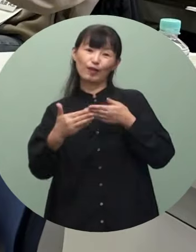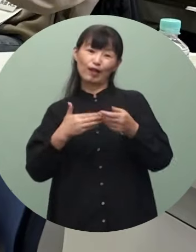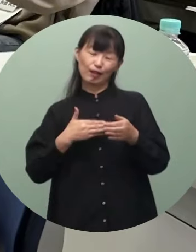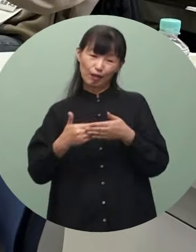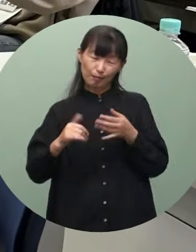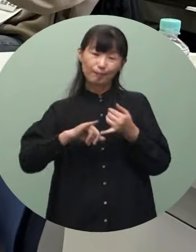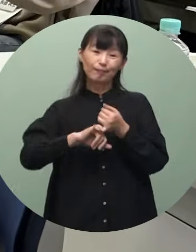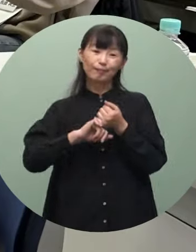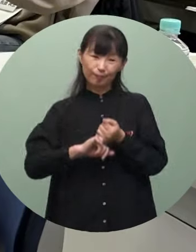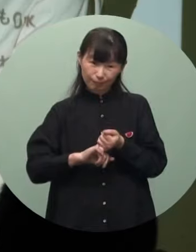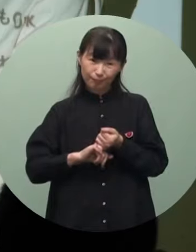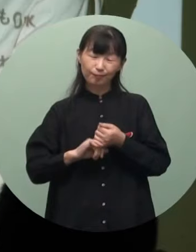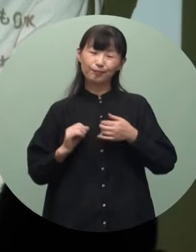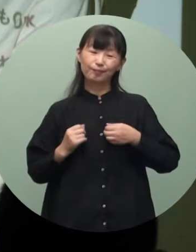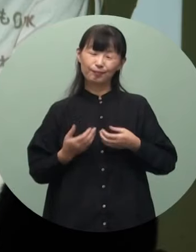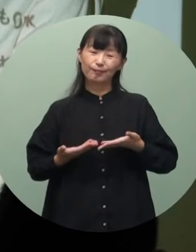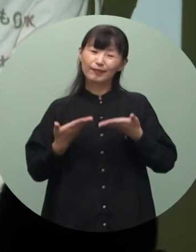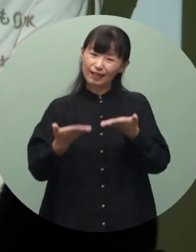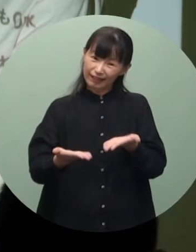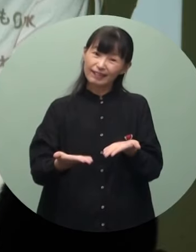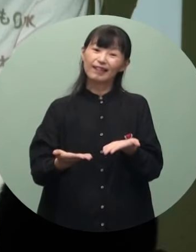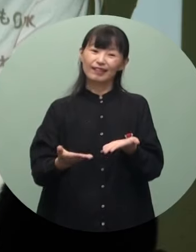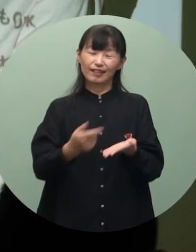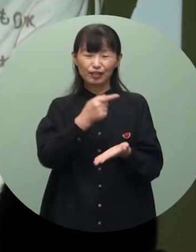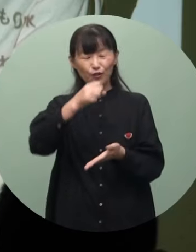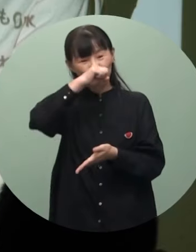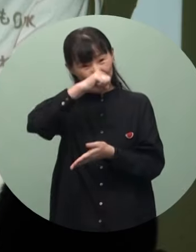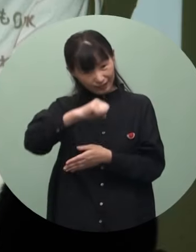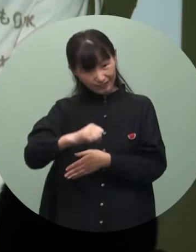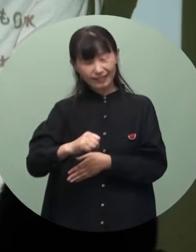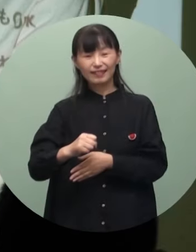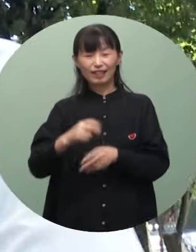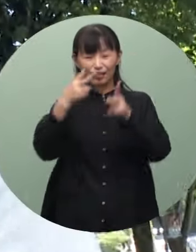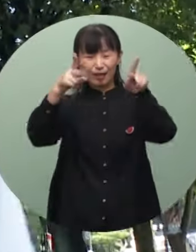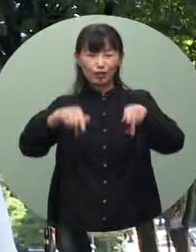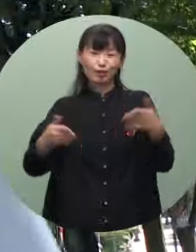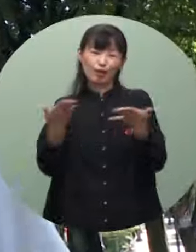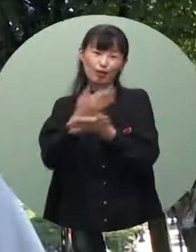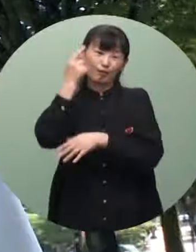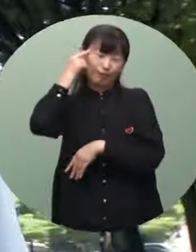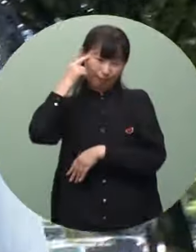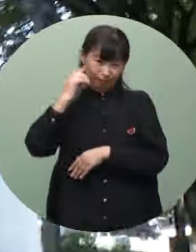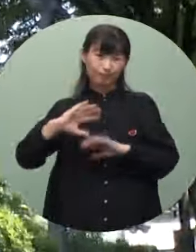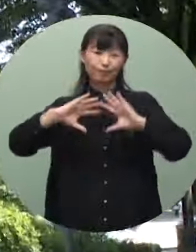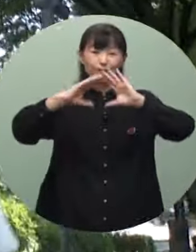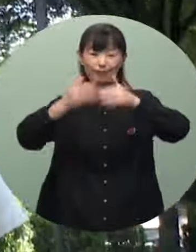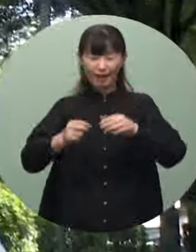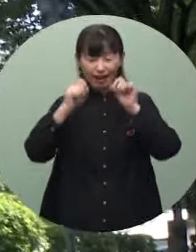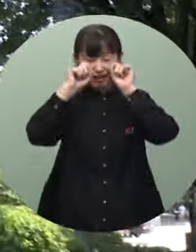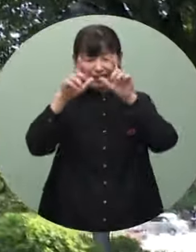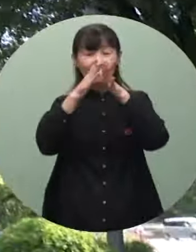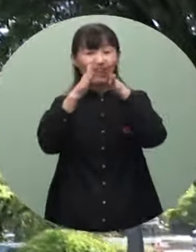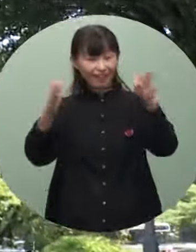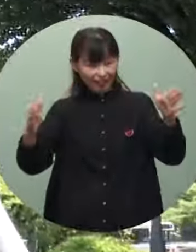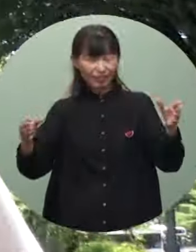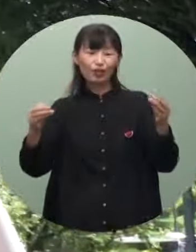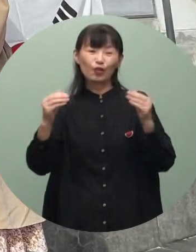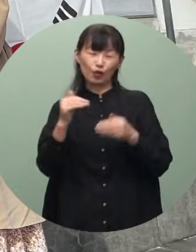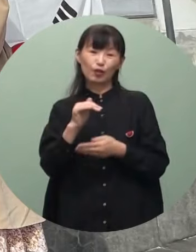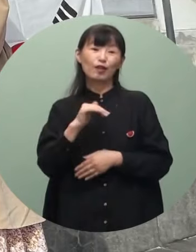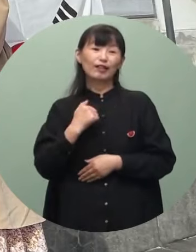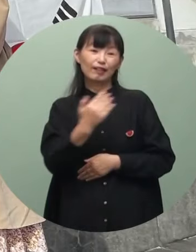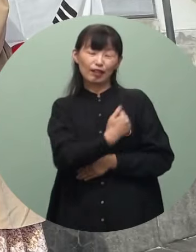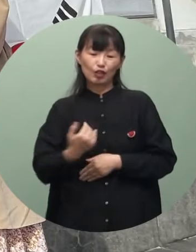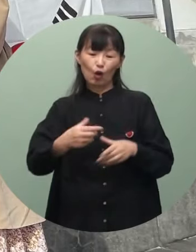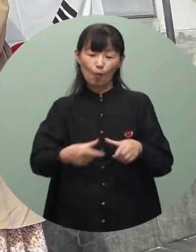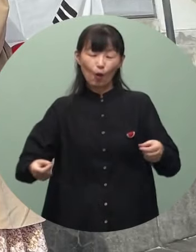験をやっぱりやっていただいたらすごくいいイベントになると思います。 グローバルエキスポ、世界の博覧会ということで、私たちの母